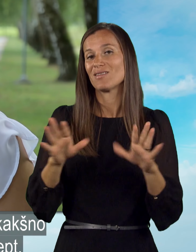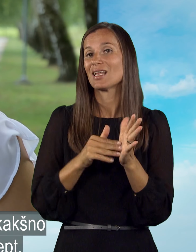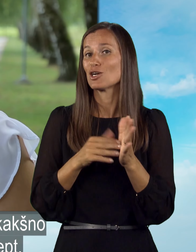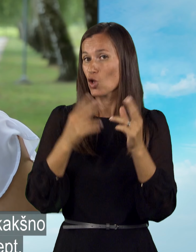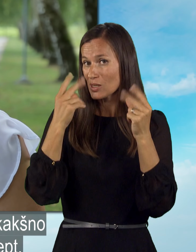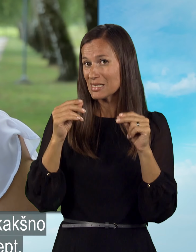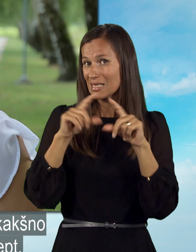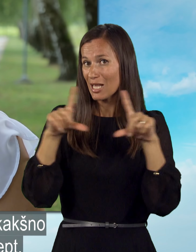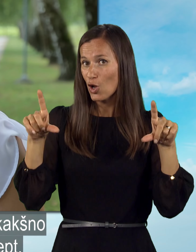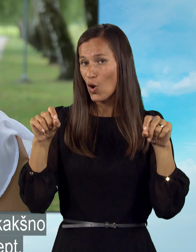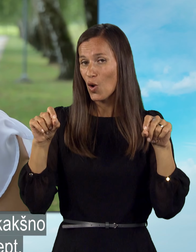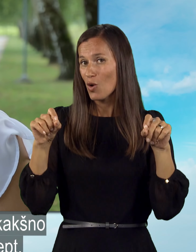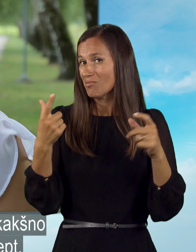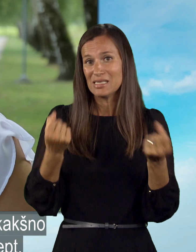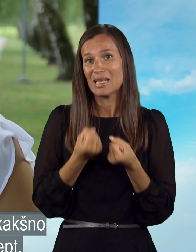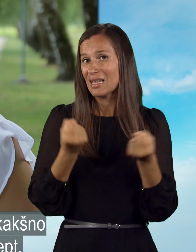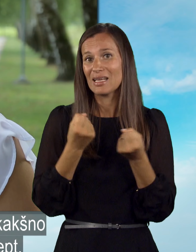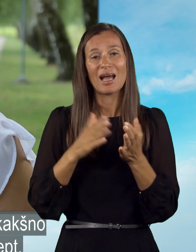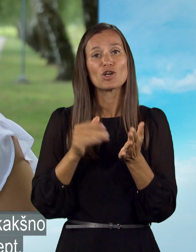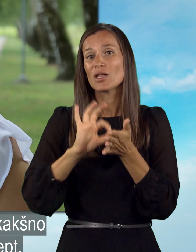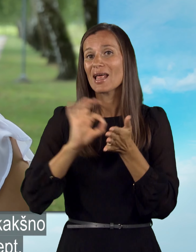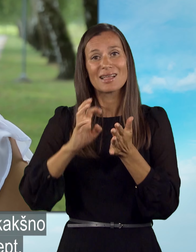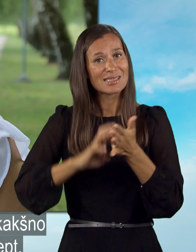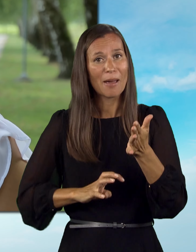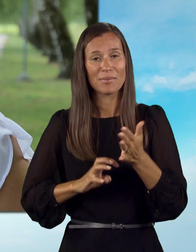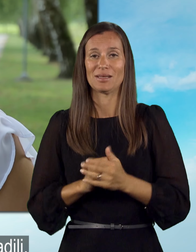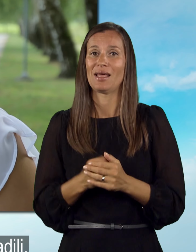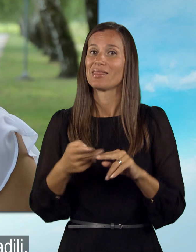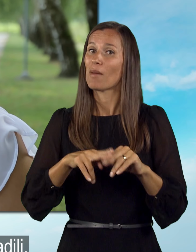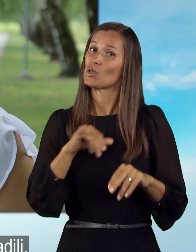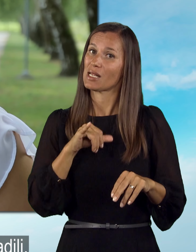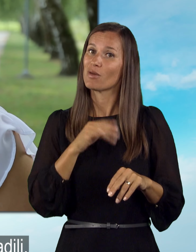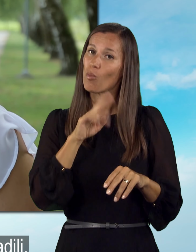lahko objavite kakšno sliko s treninga, kakšen recept.